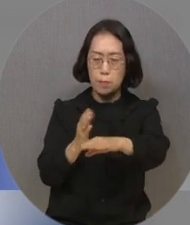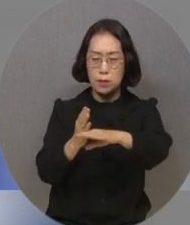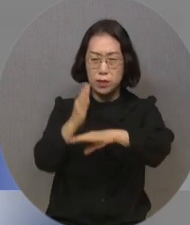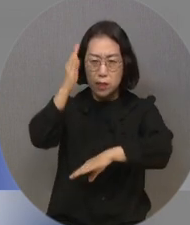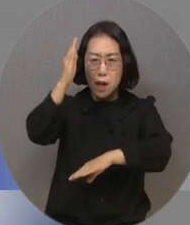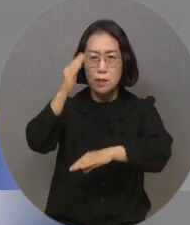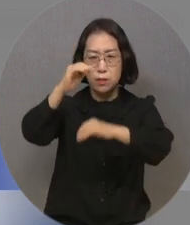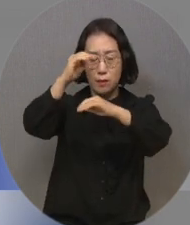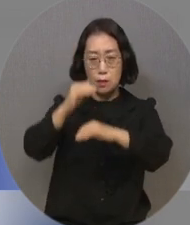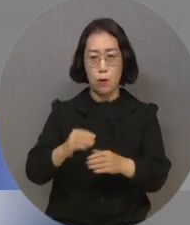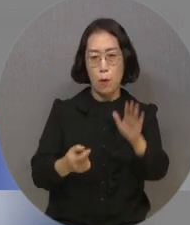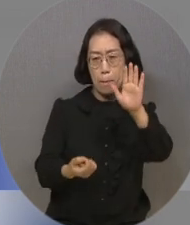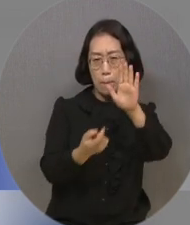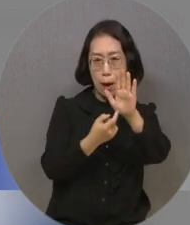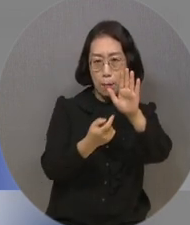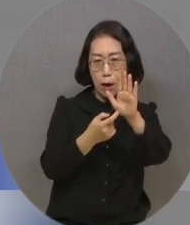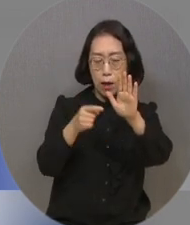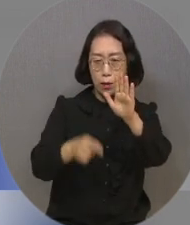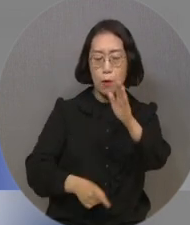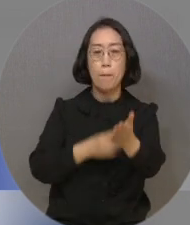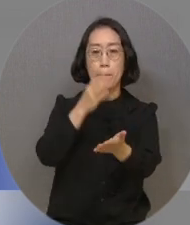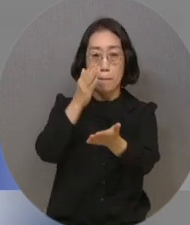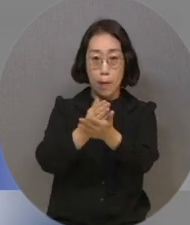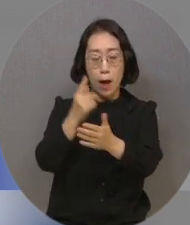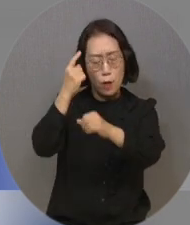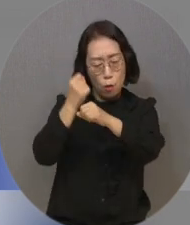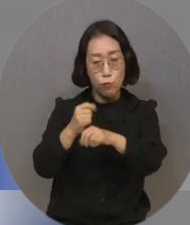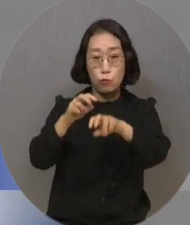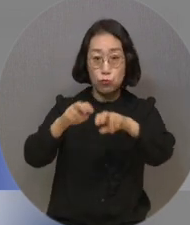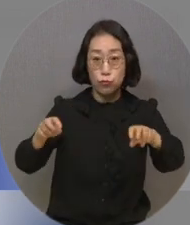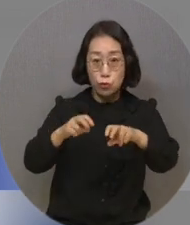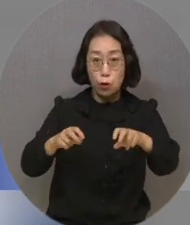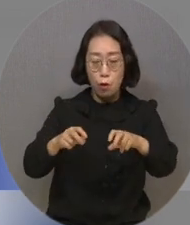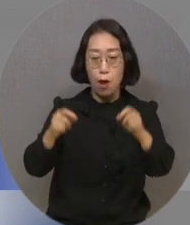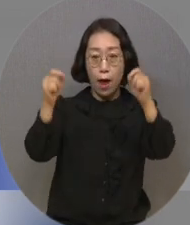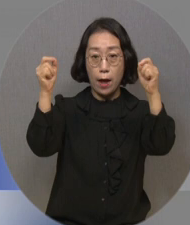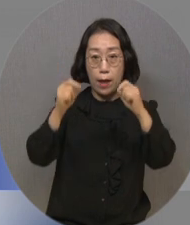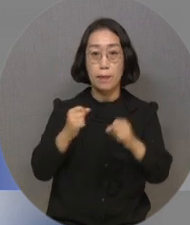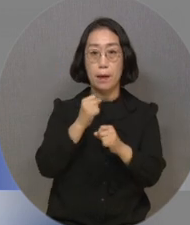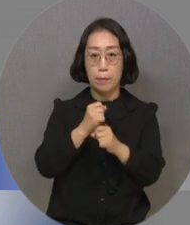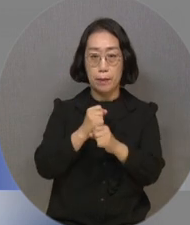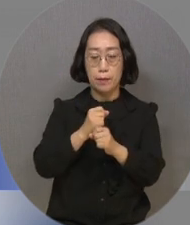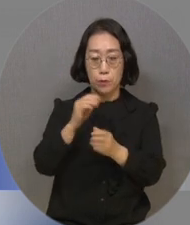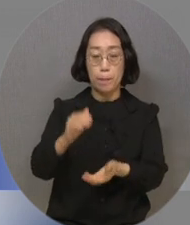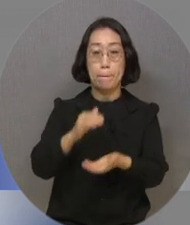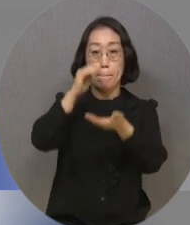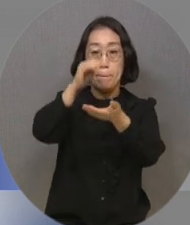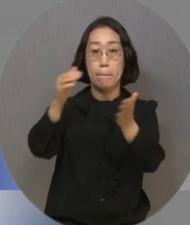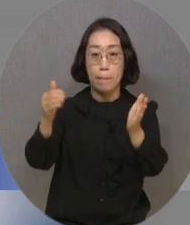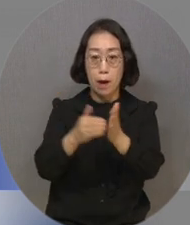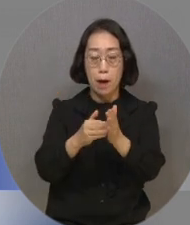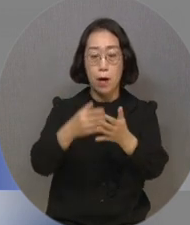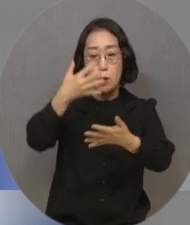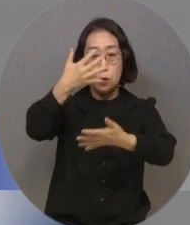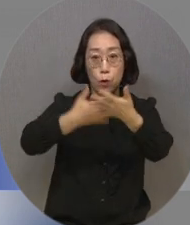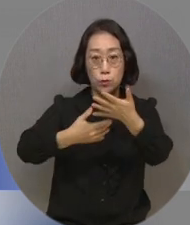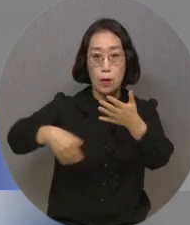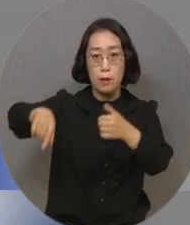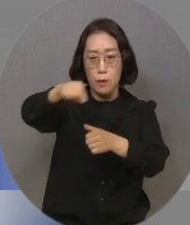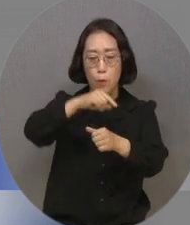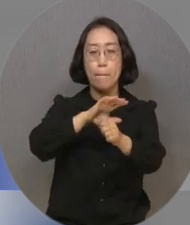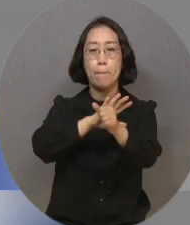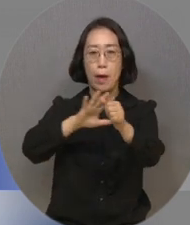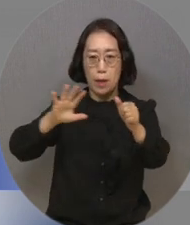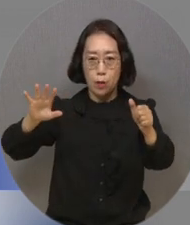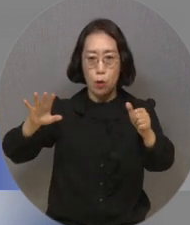과잉 정보를 제공하는 장인 보도 영상 분석 연구를 재가공의 제작한 것인데요 각 영상은 배경 화면